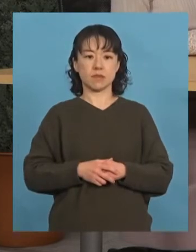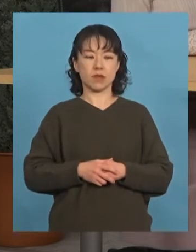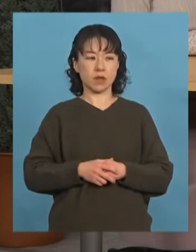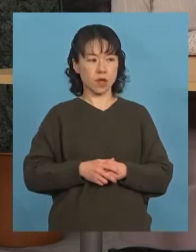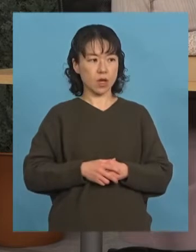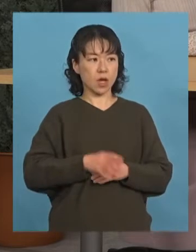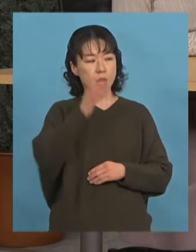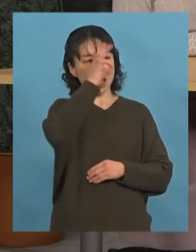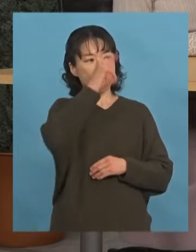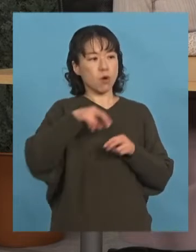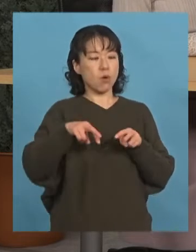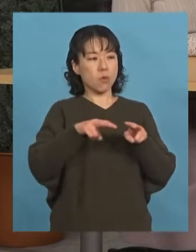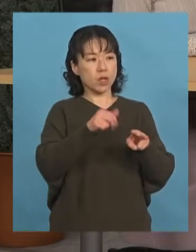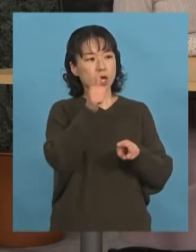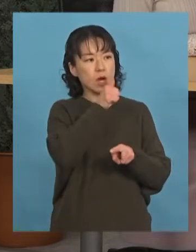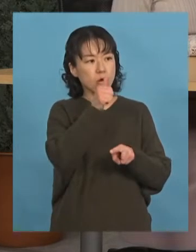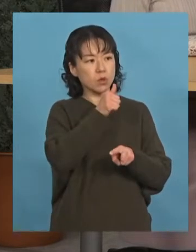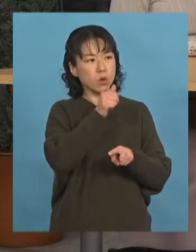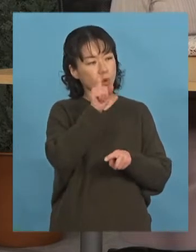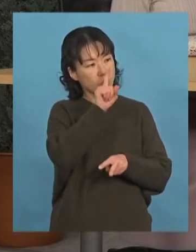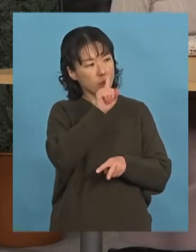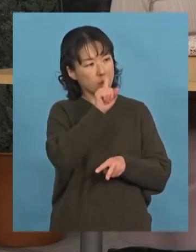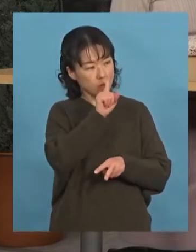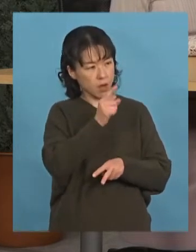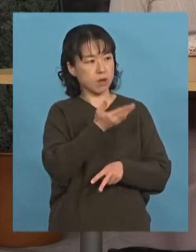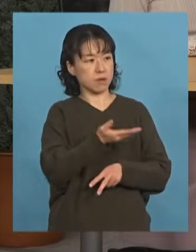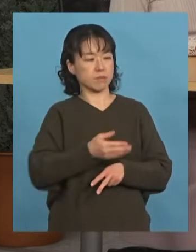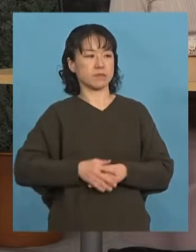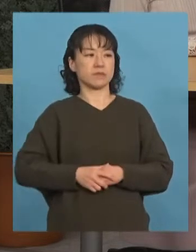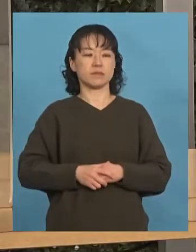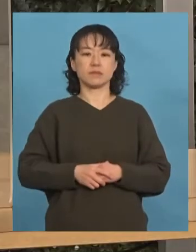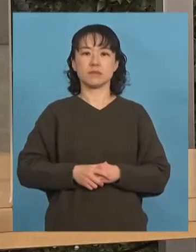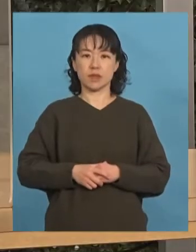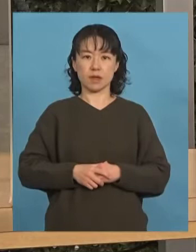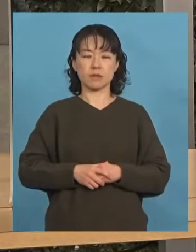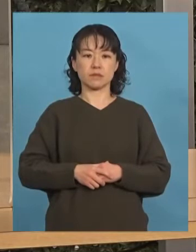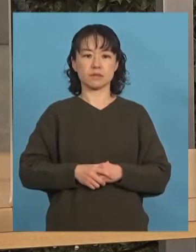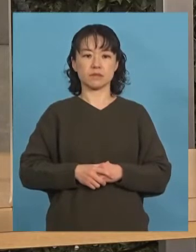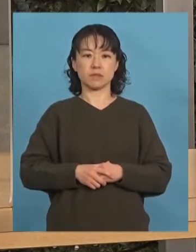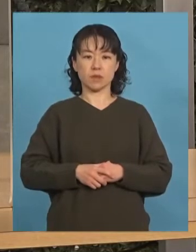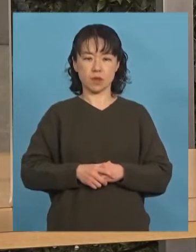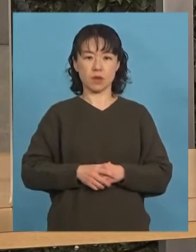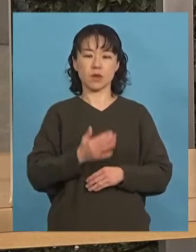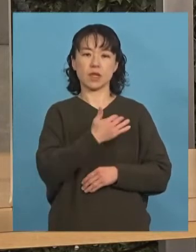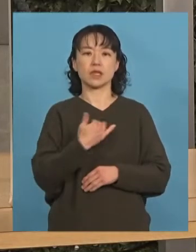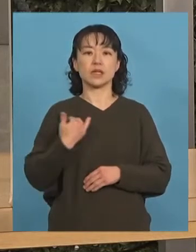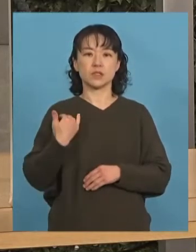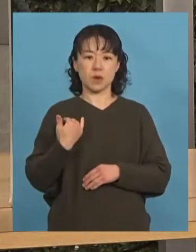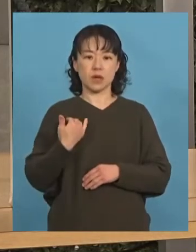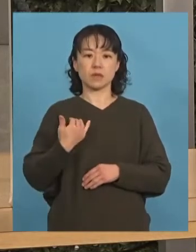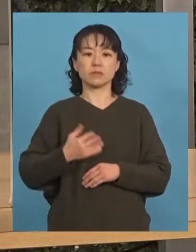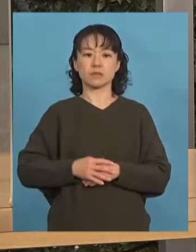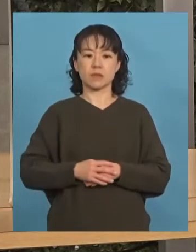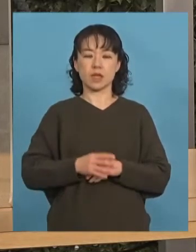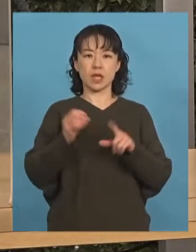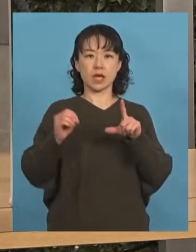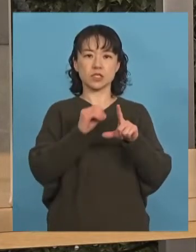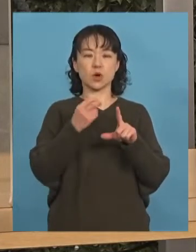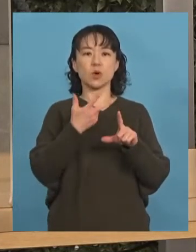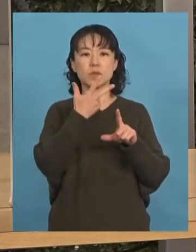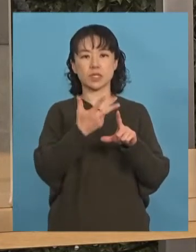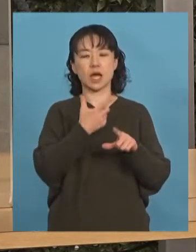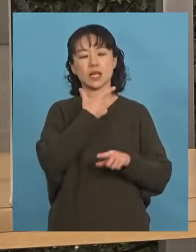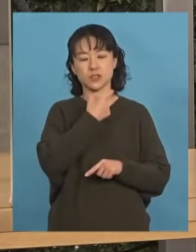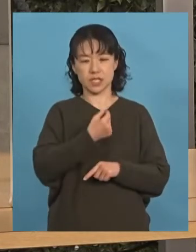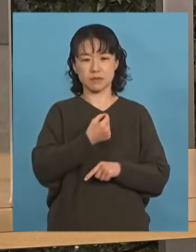観光ボランティアガイドって何なのか教えてください。 はい、私たち観光ボランティアガイドは東近江市が好